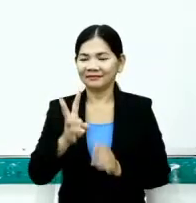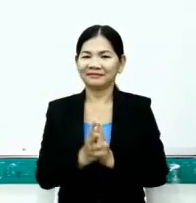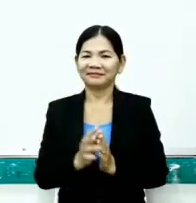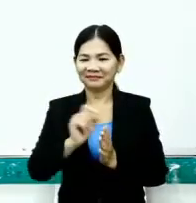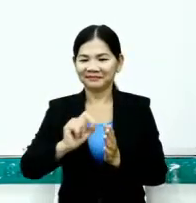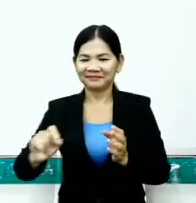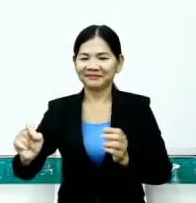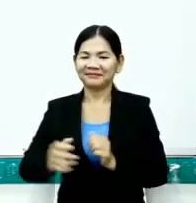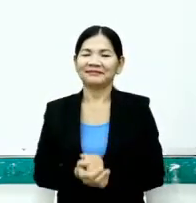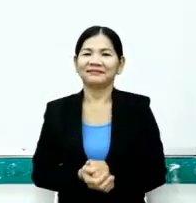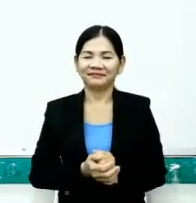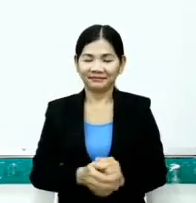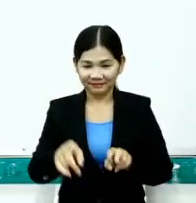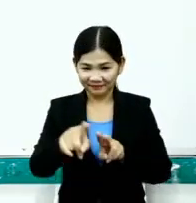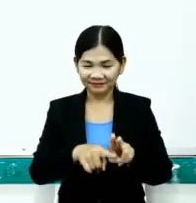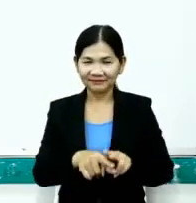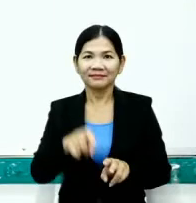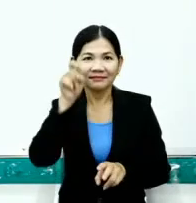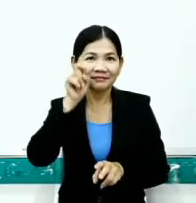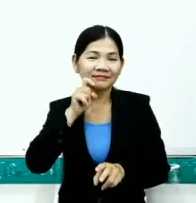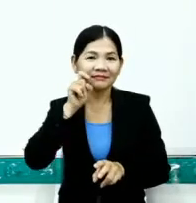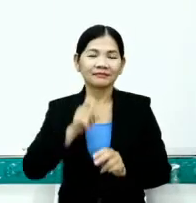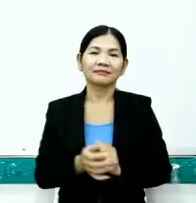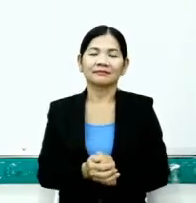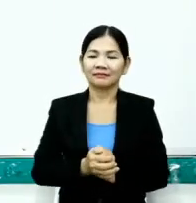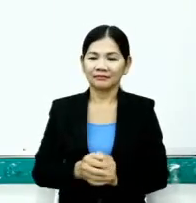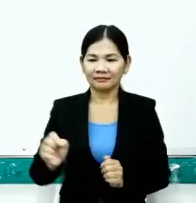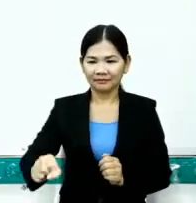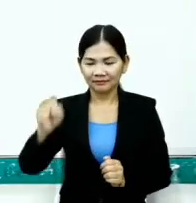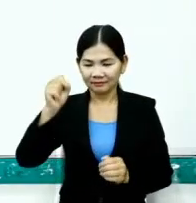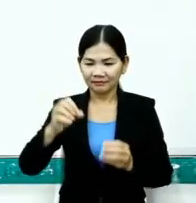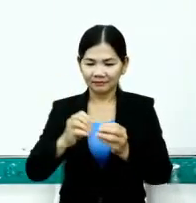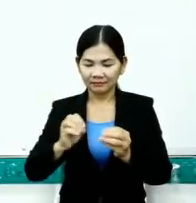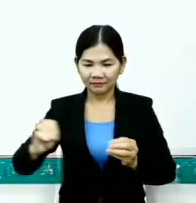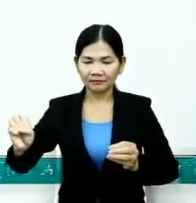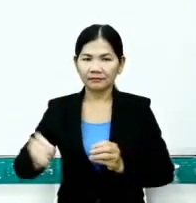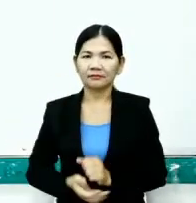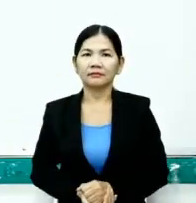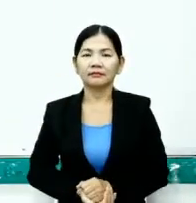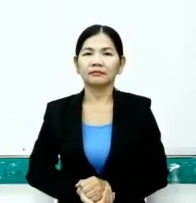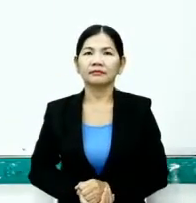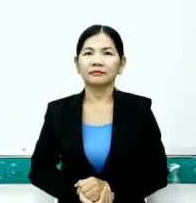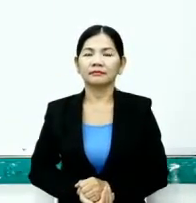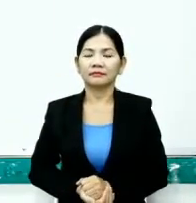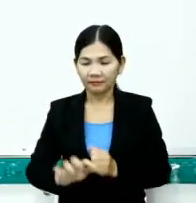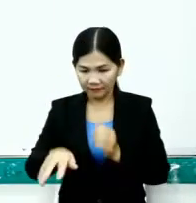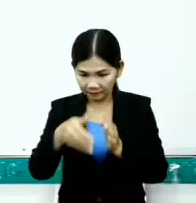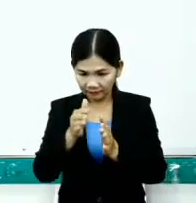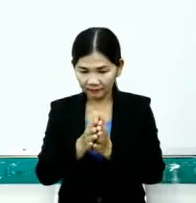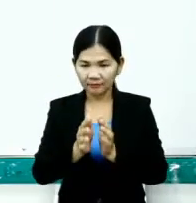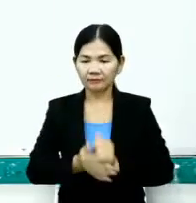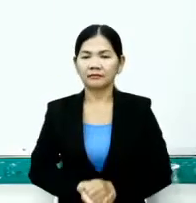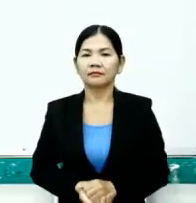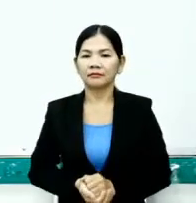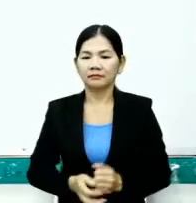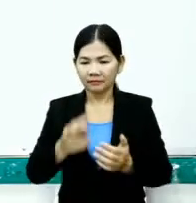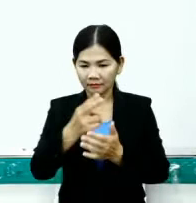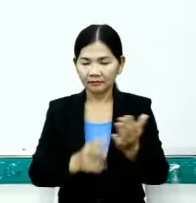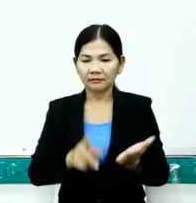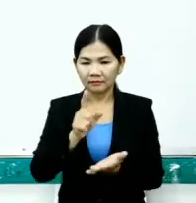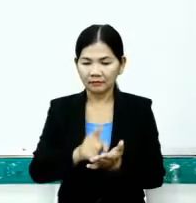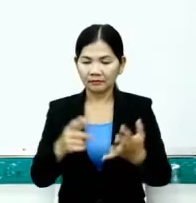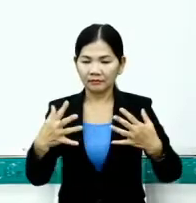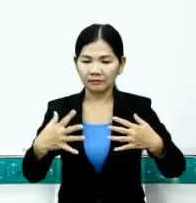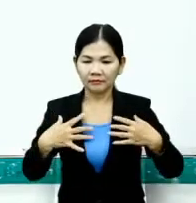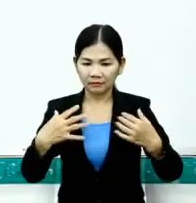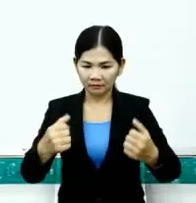mà đáy bần tốt cho lúc ta chân nuôn đầy xó rư cơ phật. Chà, ở con chân án, chân ở bài đại xâm khăn xâm rạp sổ